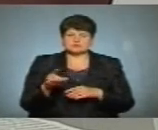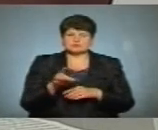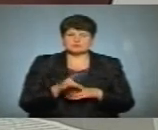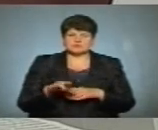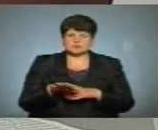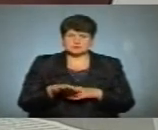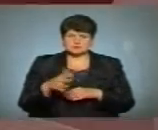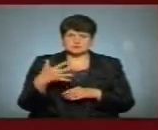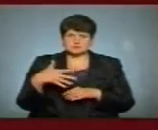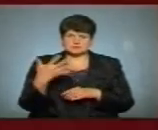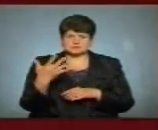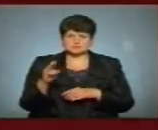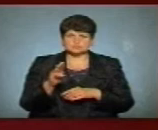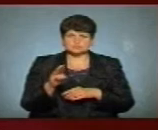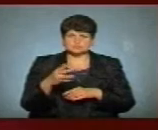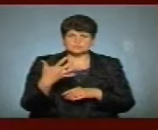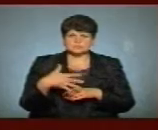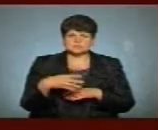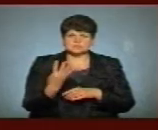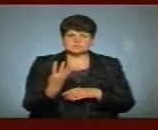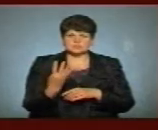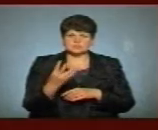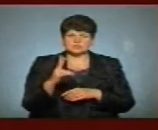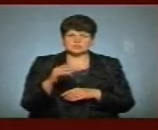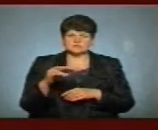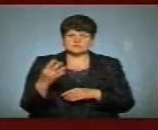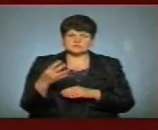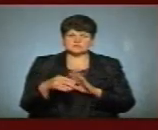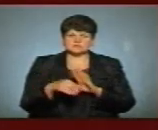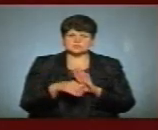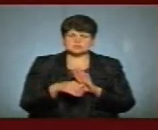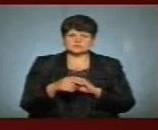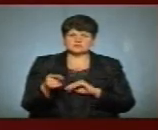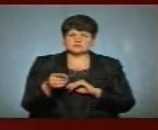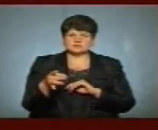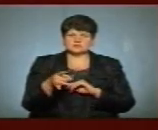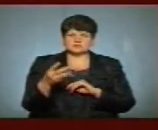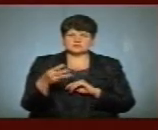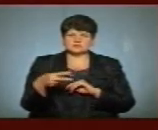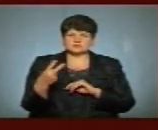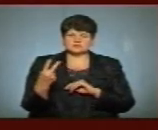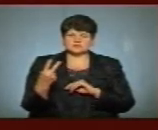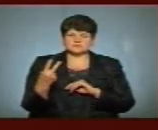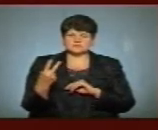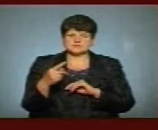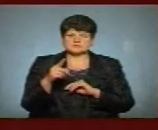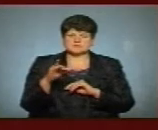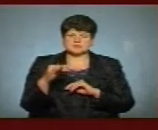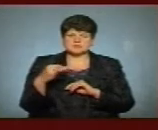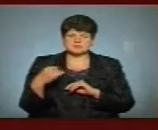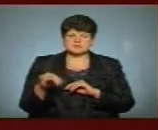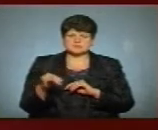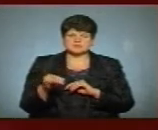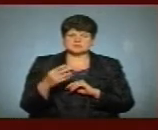– 55, у Шумському – 54, у Козівському – 46, у Тернопільському районі – 32, у Збариському –